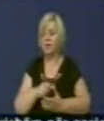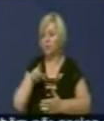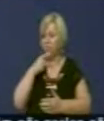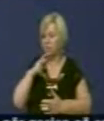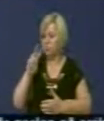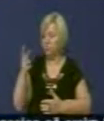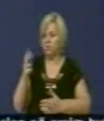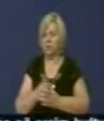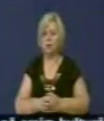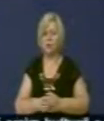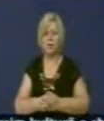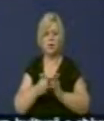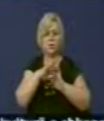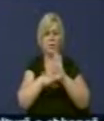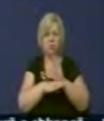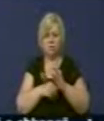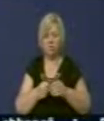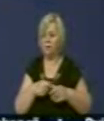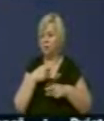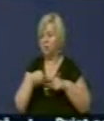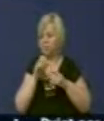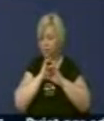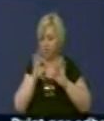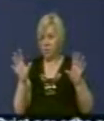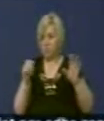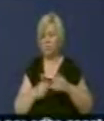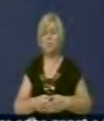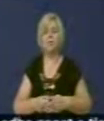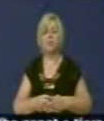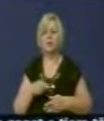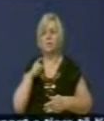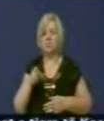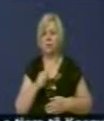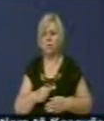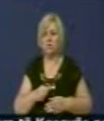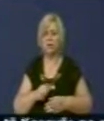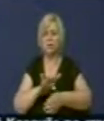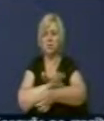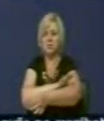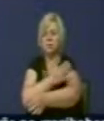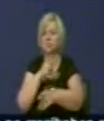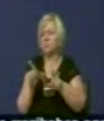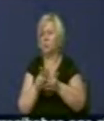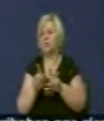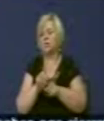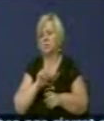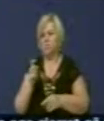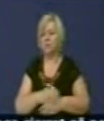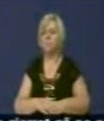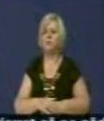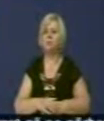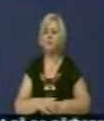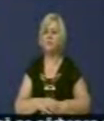Evropian, gjithsa ka ndihmuar Serbinë t'i afrohet Bashkimit Evropian. Nuk ka mundur të jetë ndryshe, sepse